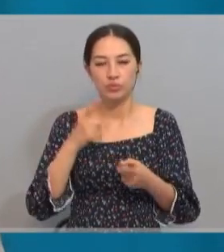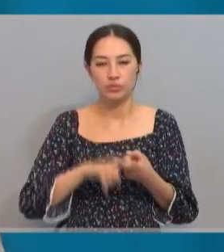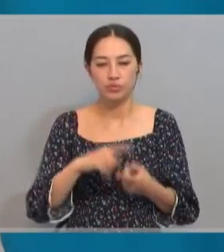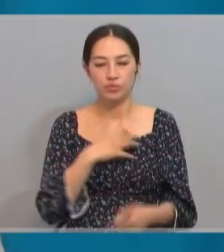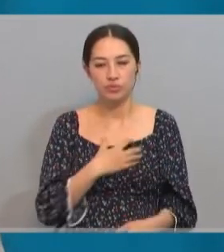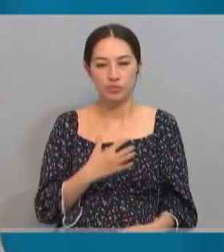маңызы зор.